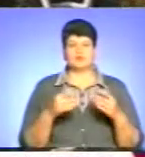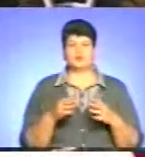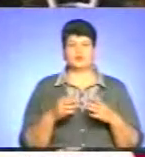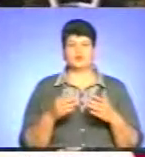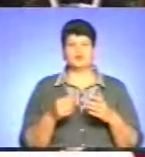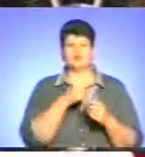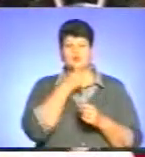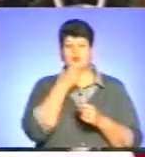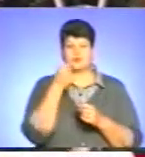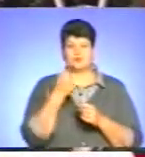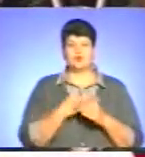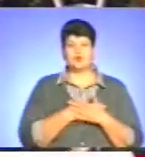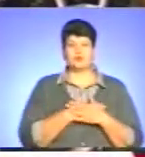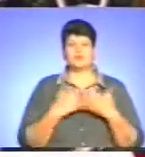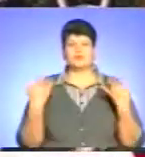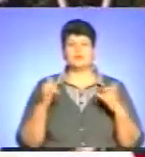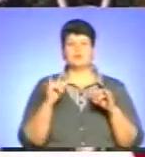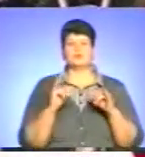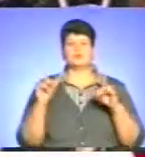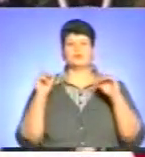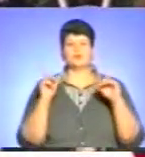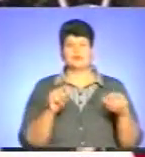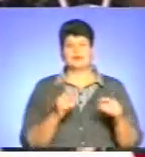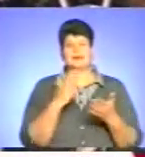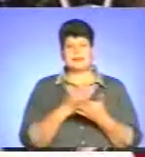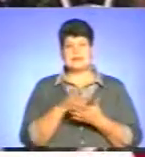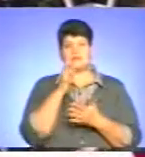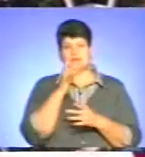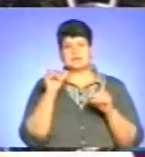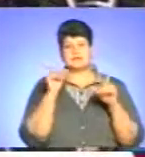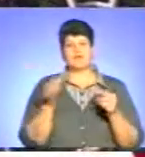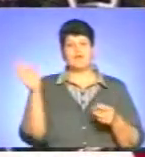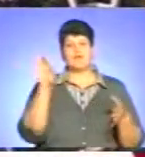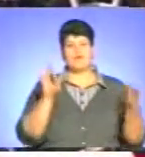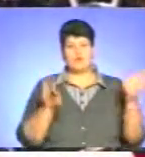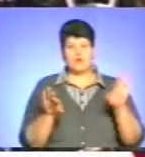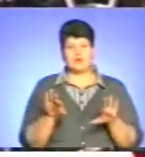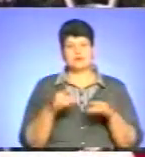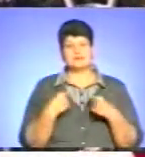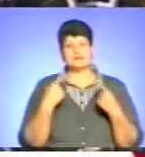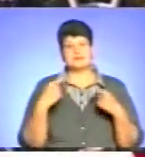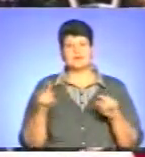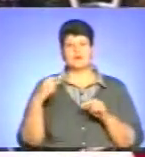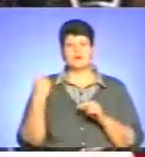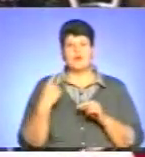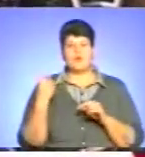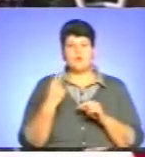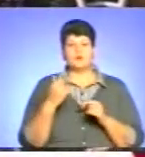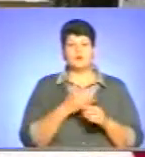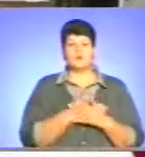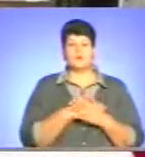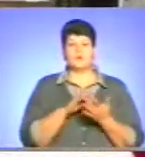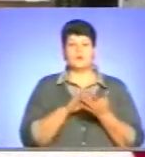Люблю на вихідні кудись поїхати. Є час, їду в гори, я сама не звідси, з іншої області. Подорожувати